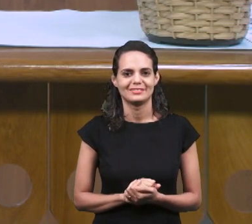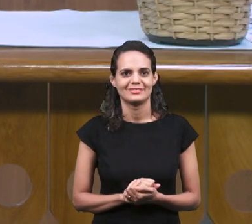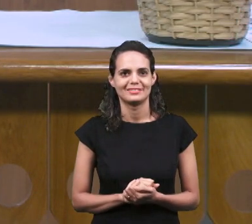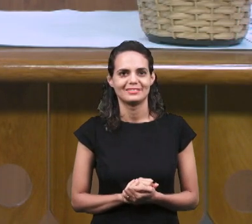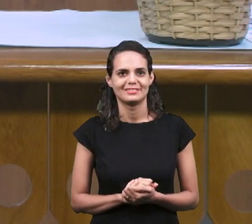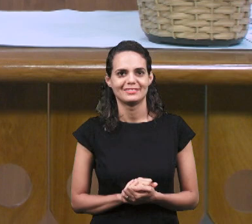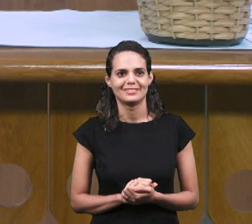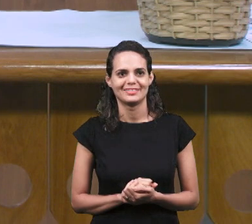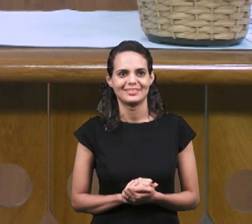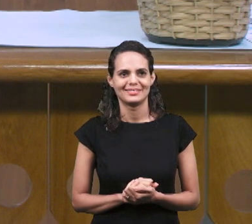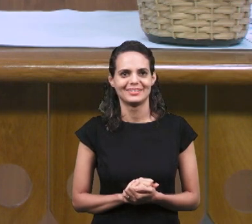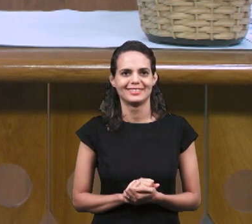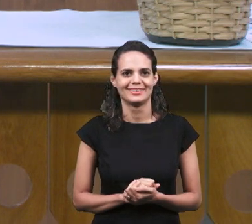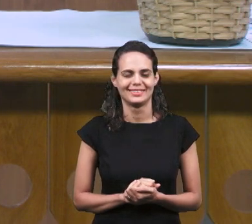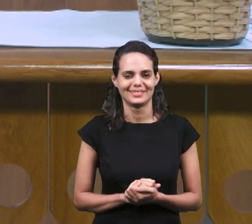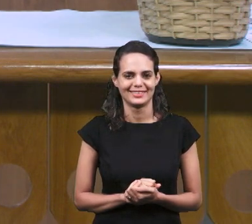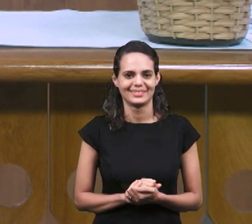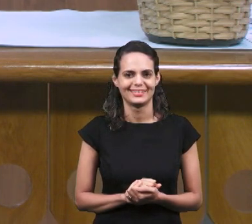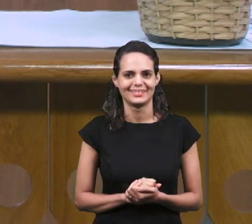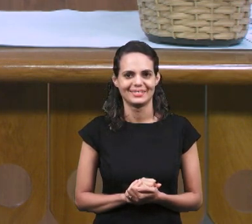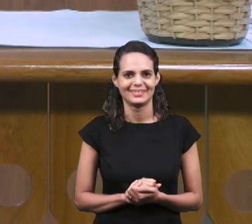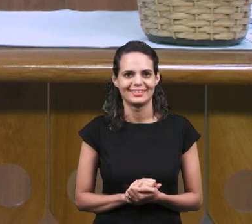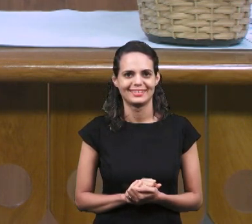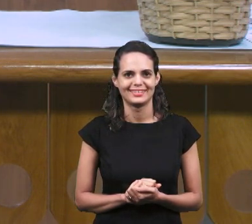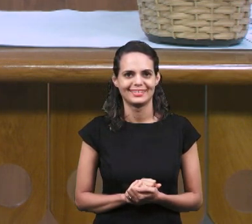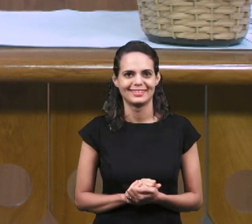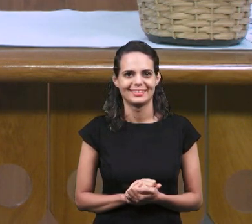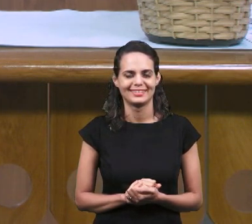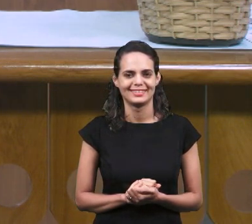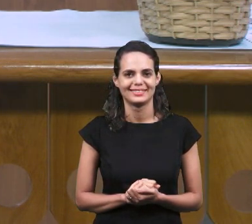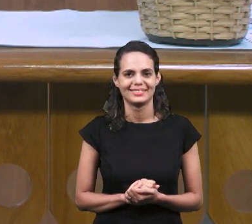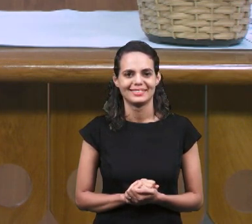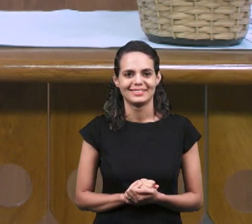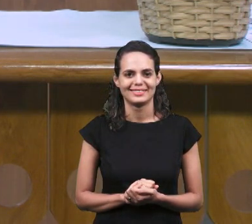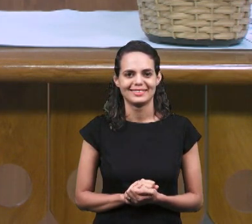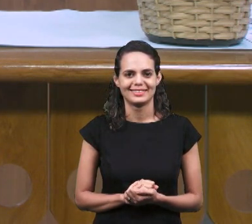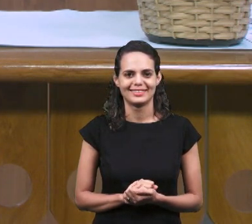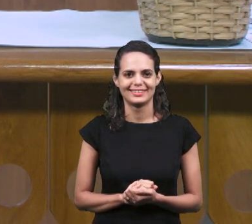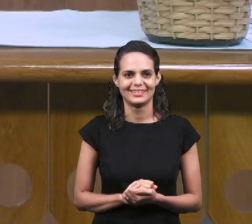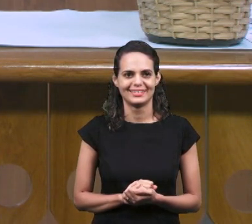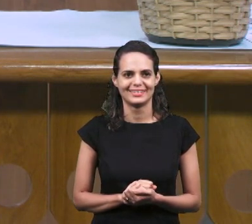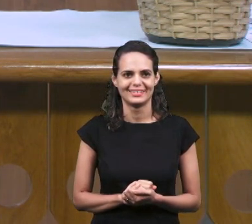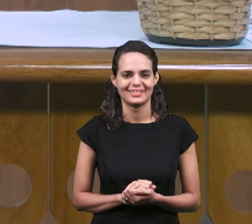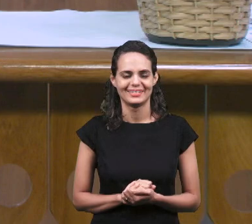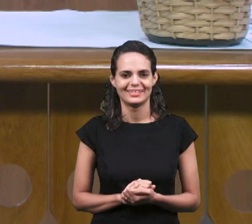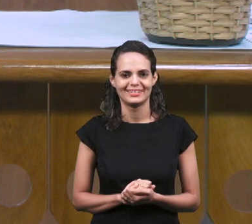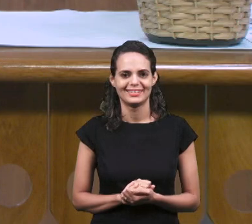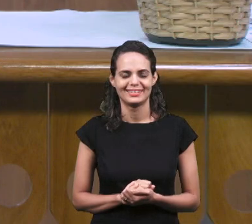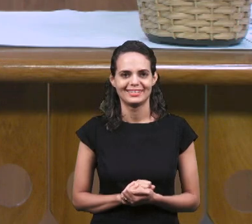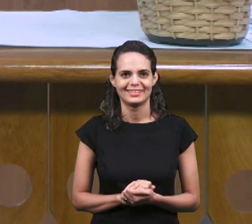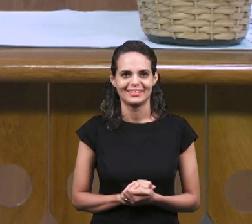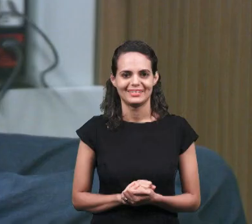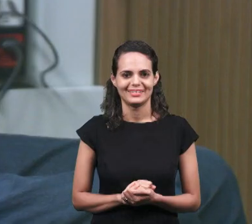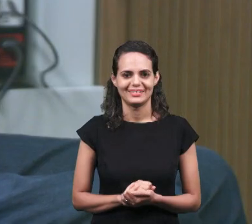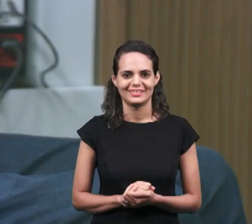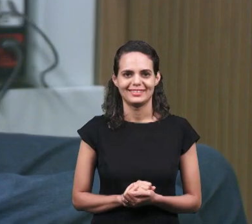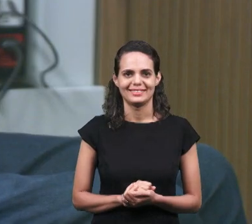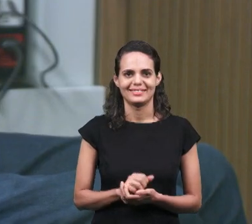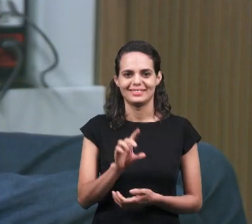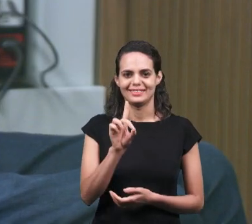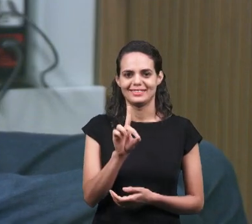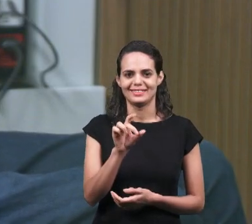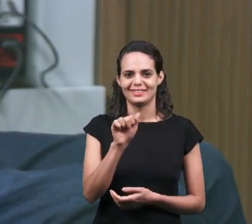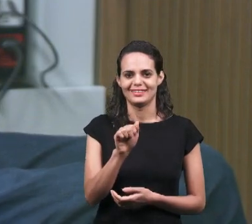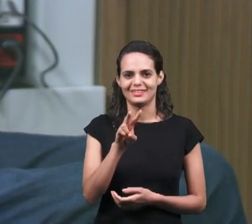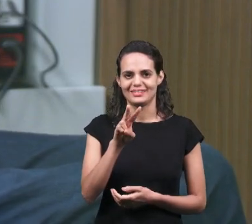question pour le jeune. Alors, il peut se présenter. Je s'appelle